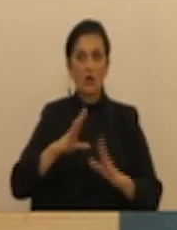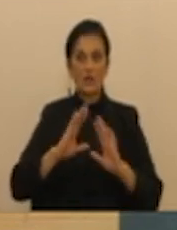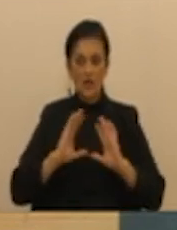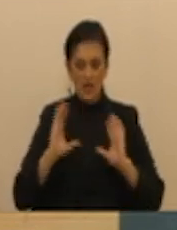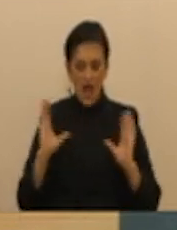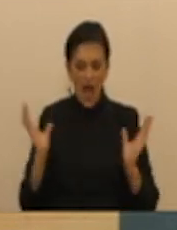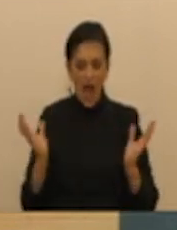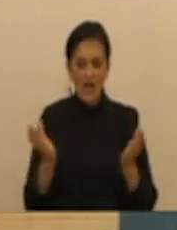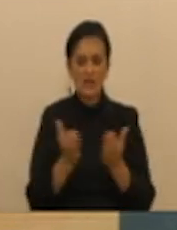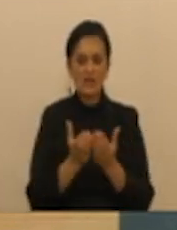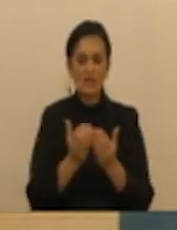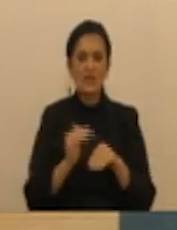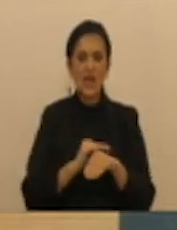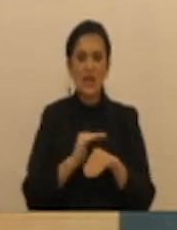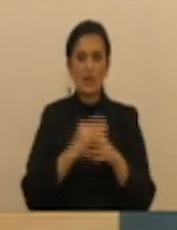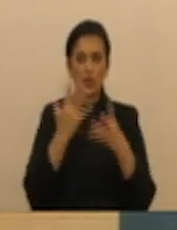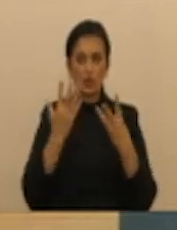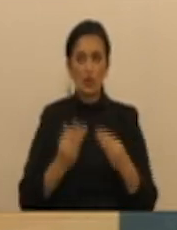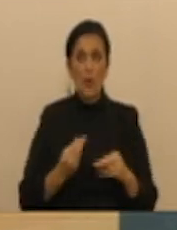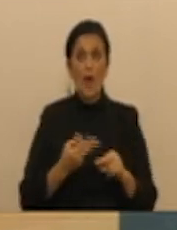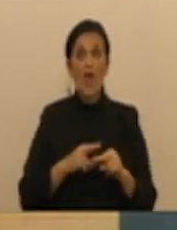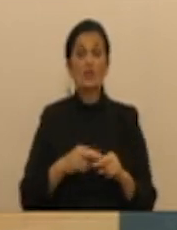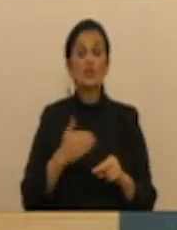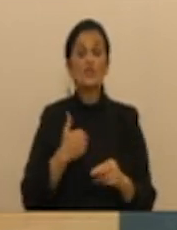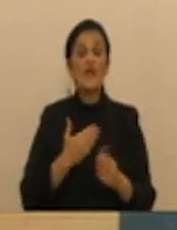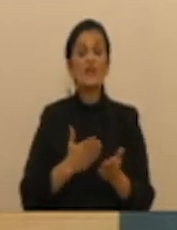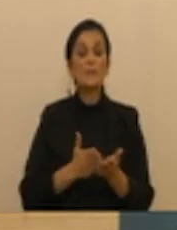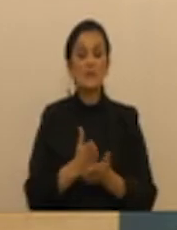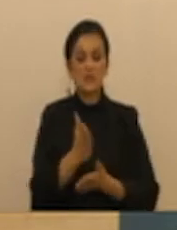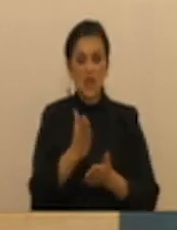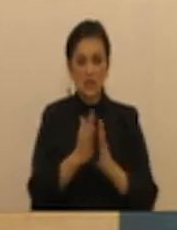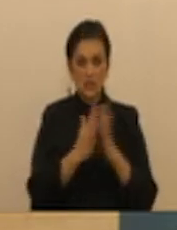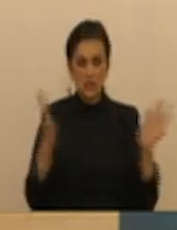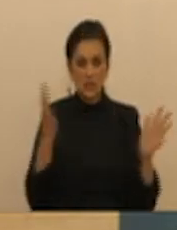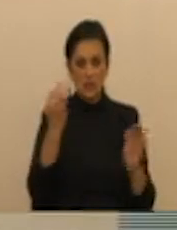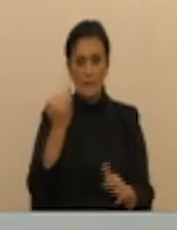გაერთიანება და კეთილდღეობა ეს არის ჩვენი მიზანი დიდი მადლობა